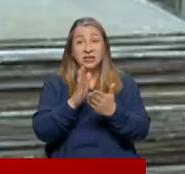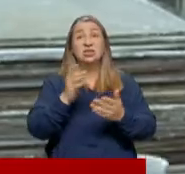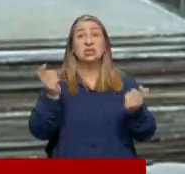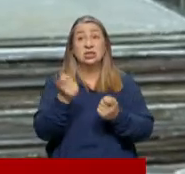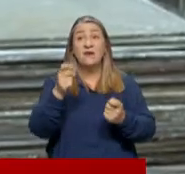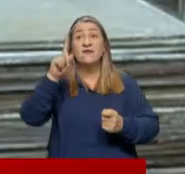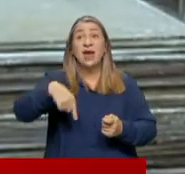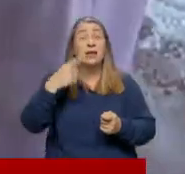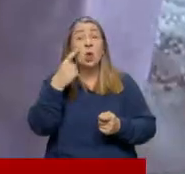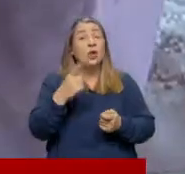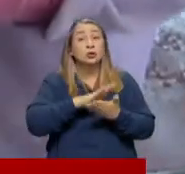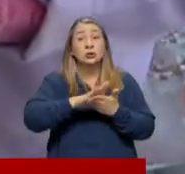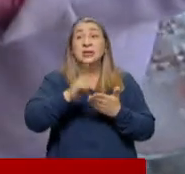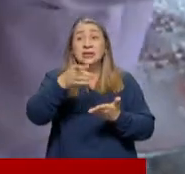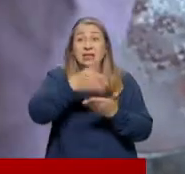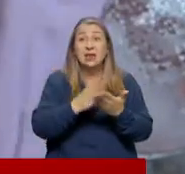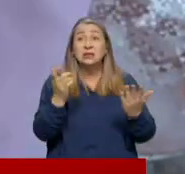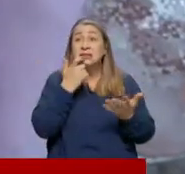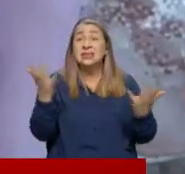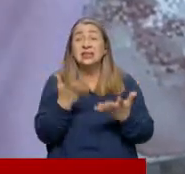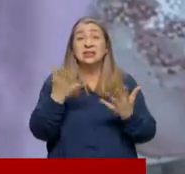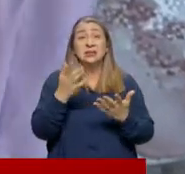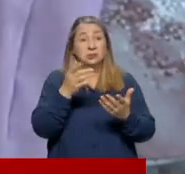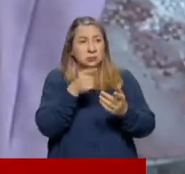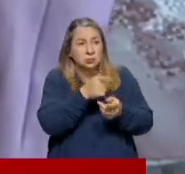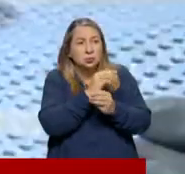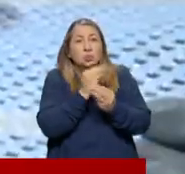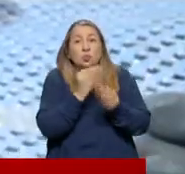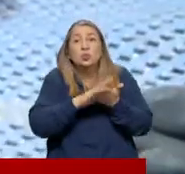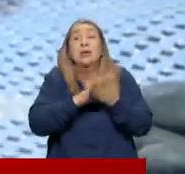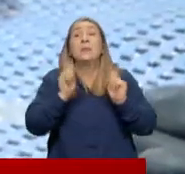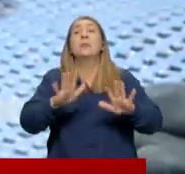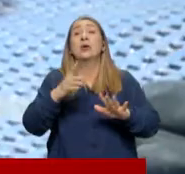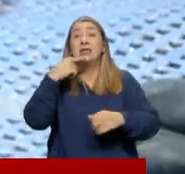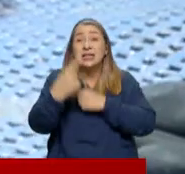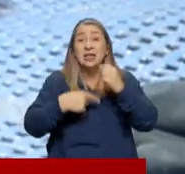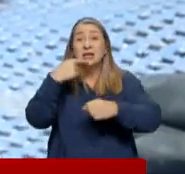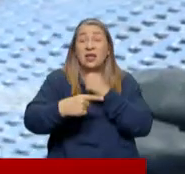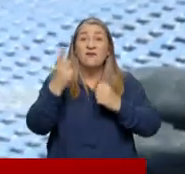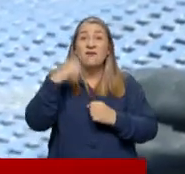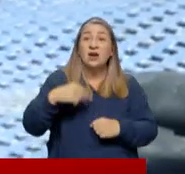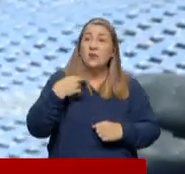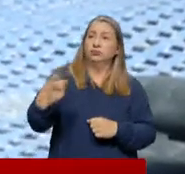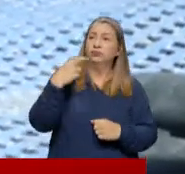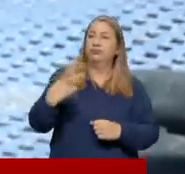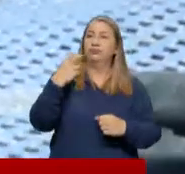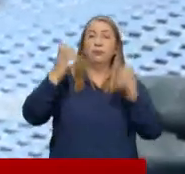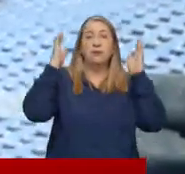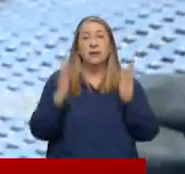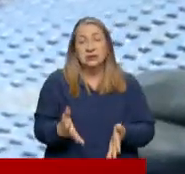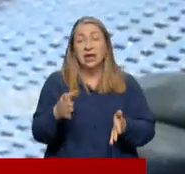gözünü vergi dilimleri ne çevirdi zaten dilimler yıllardır çalışanların lehine düzenlenmiyor O yüzden Yıldan yıla daha fazla vergi kesiliyor